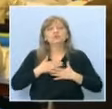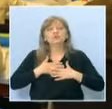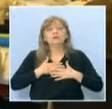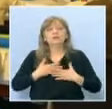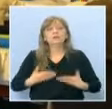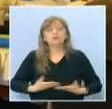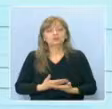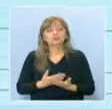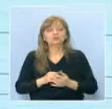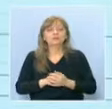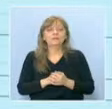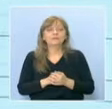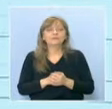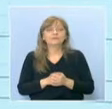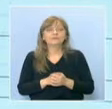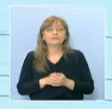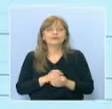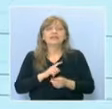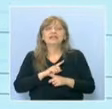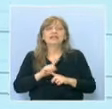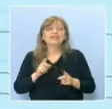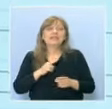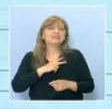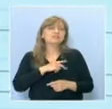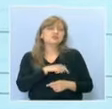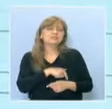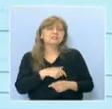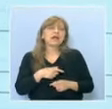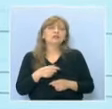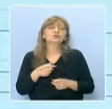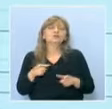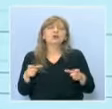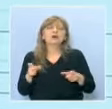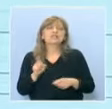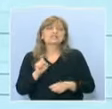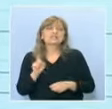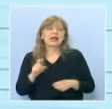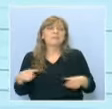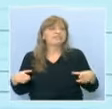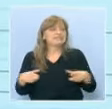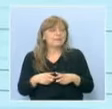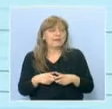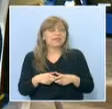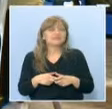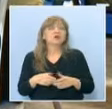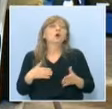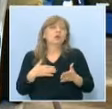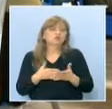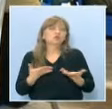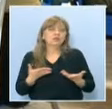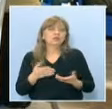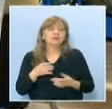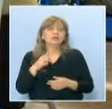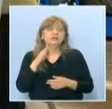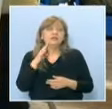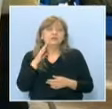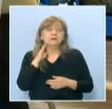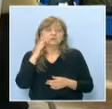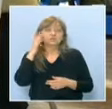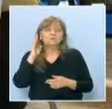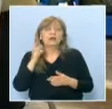Че критерия друг не е толкова социално слабите семейства като статус, колкото дори хора, родители, които имат